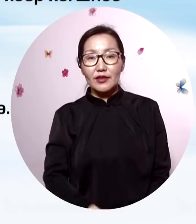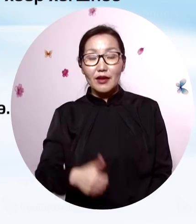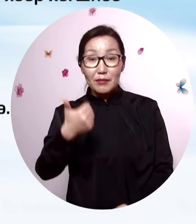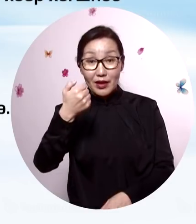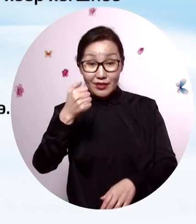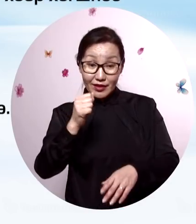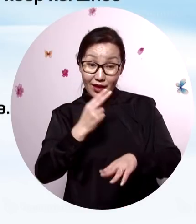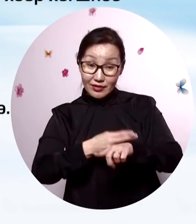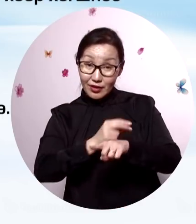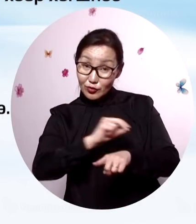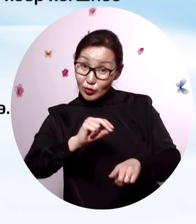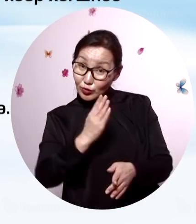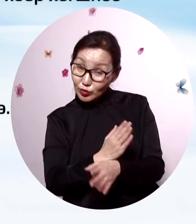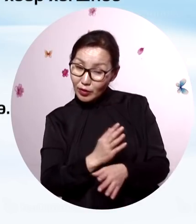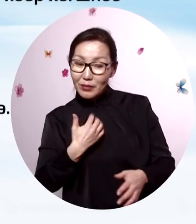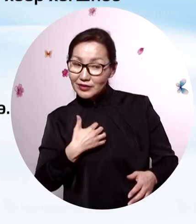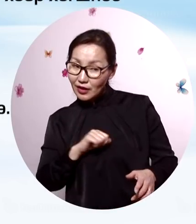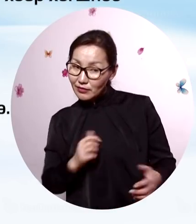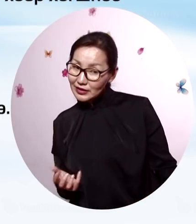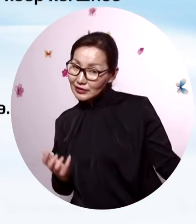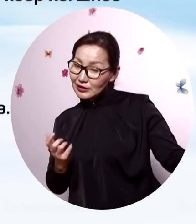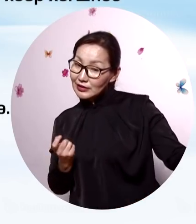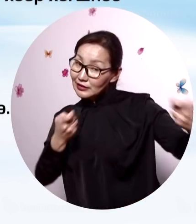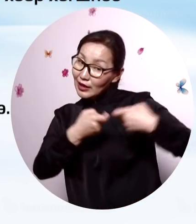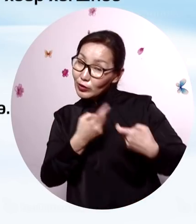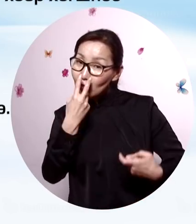Балын харандагаар зурснаа багштайгаа тааруулаарай.